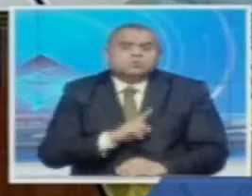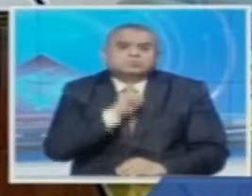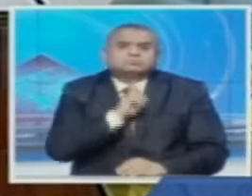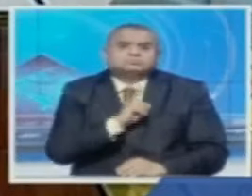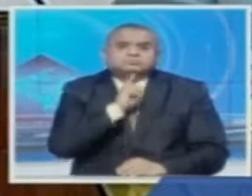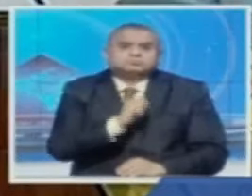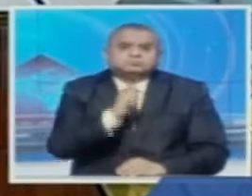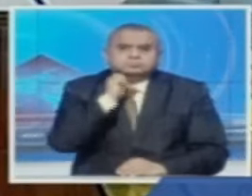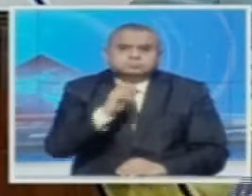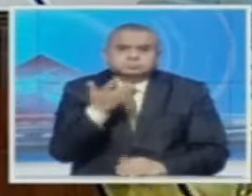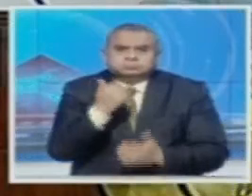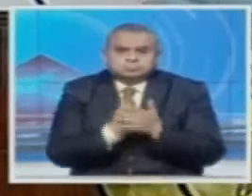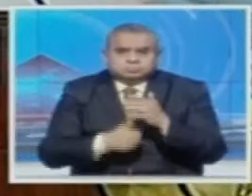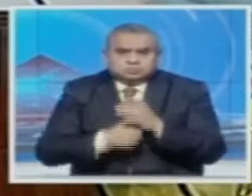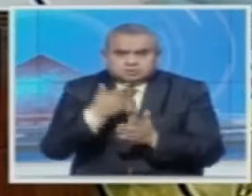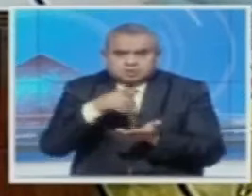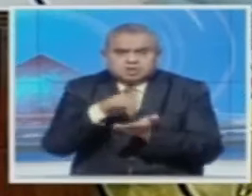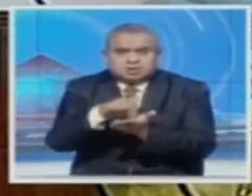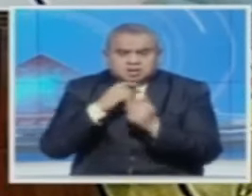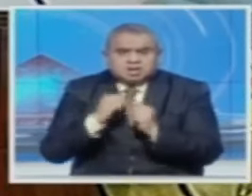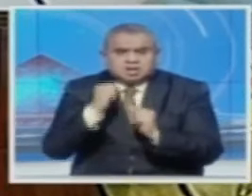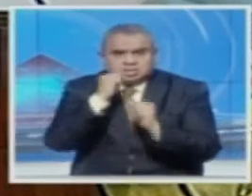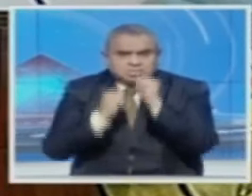صعوبات في واردات الطاقة،